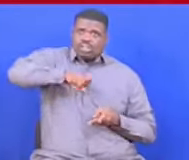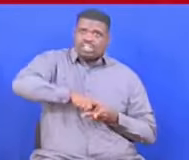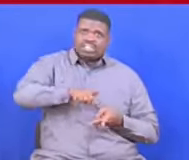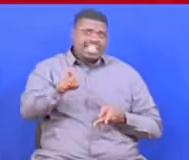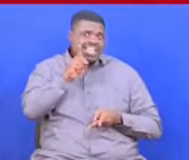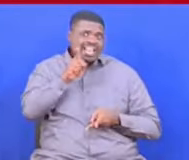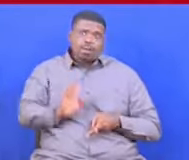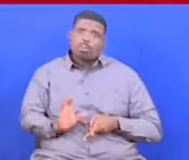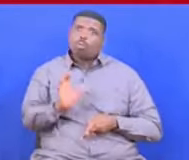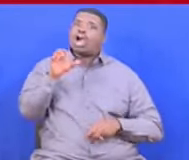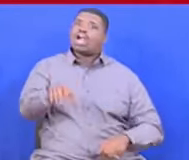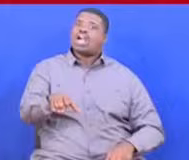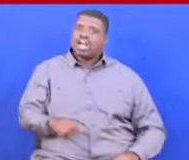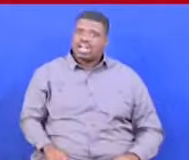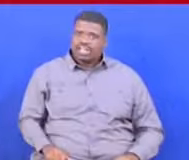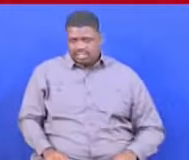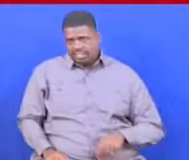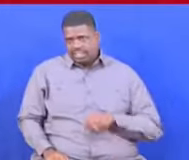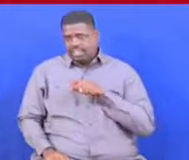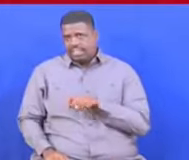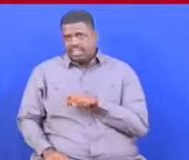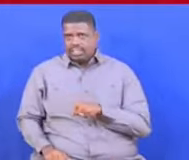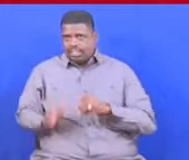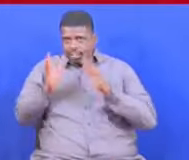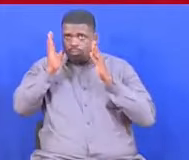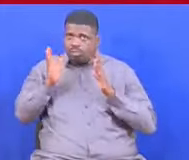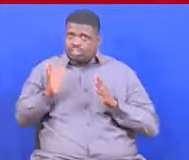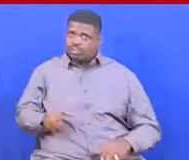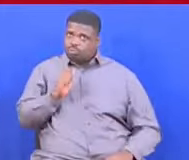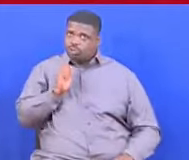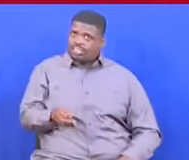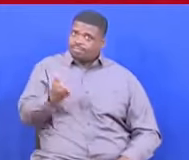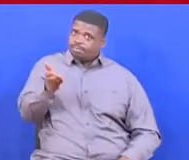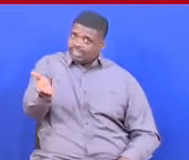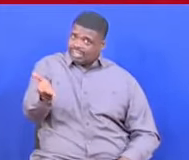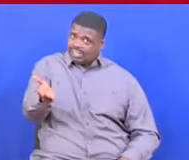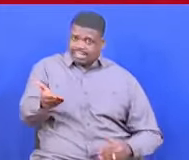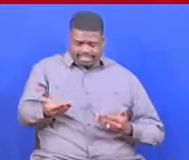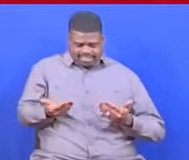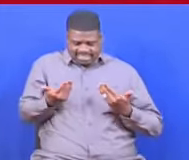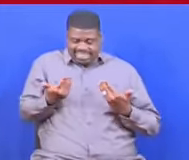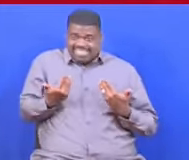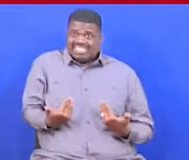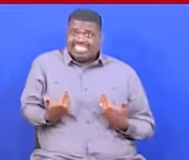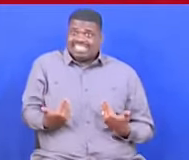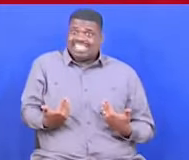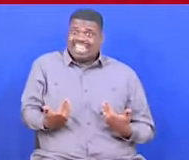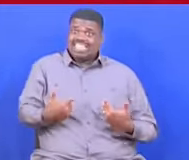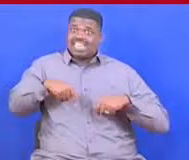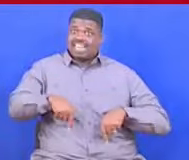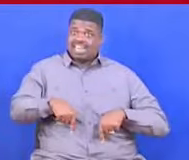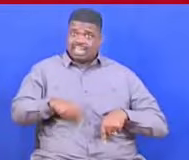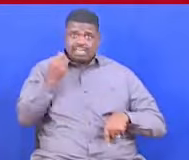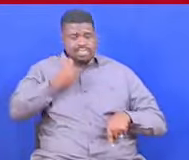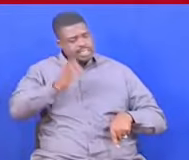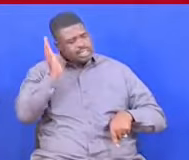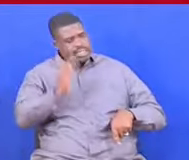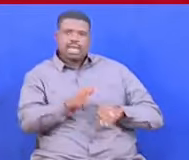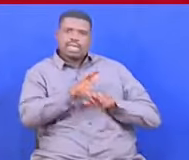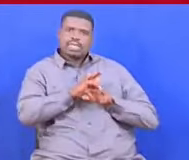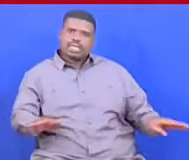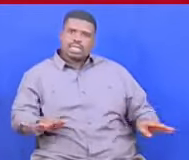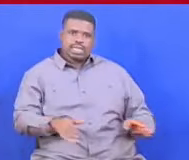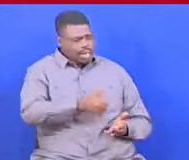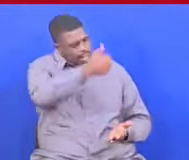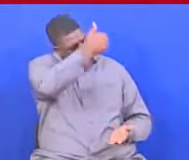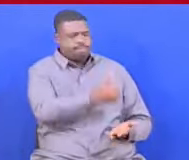mwaka hadi mwaka. Na Mheshimiwa Spika, kwa hivi sasa serikali tayari